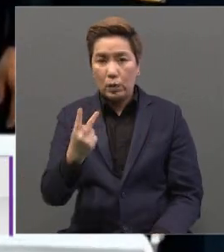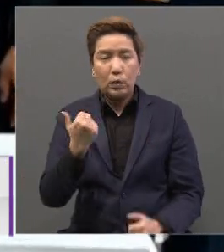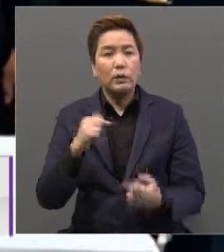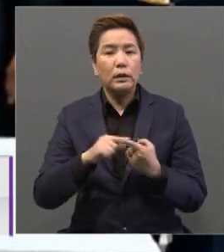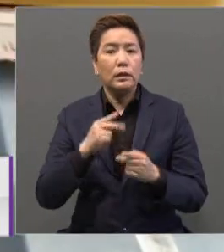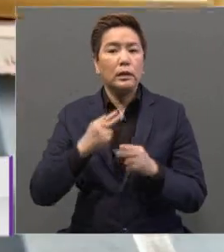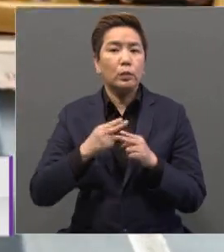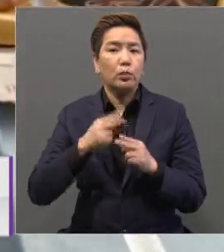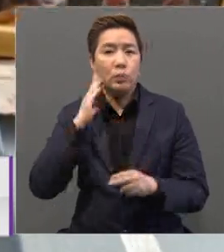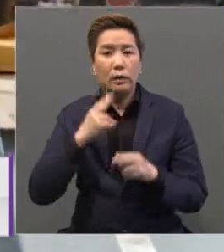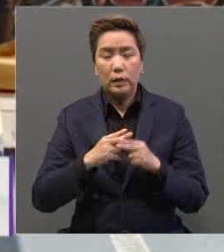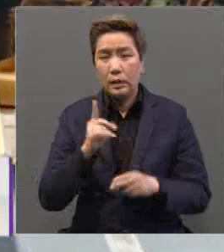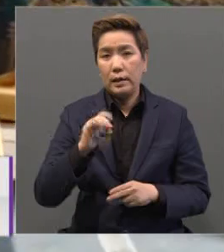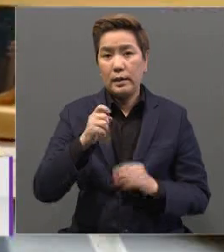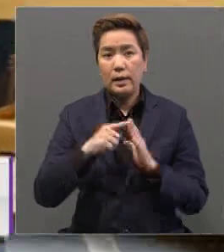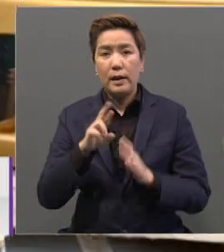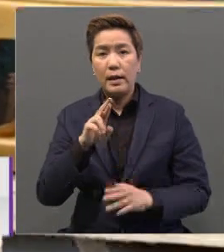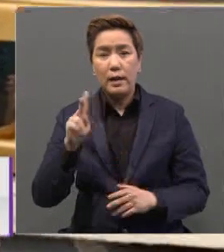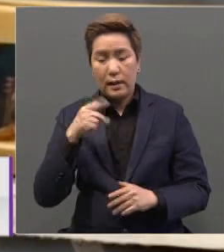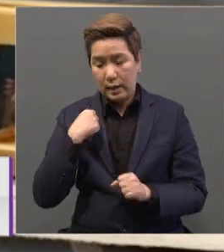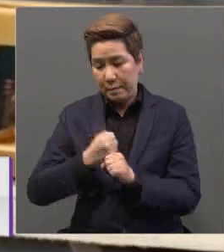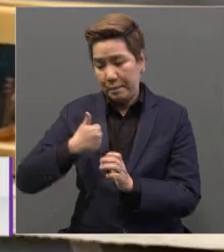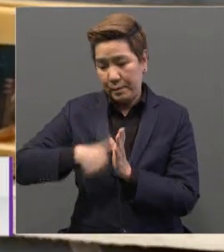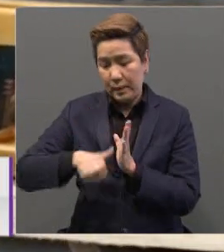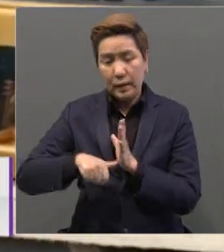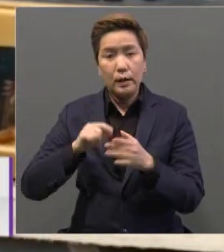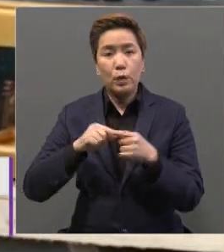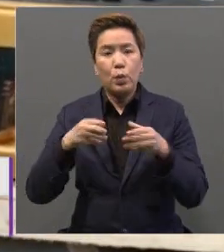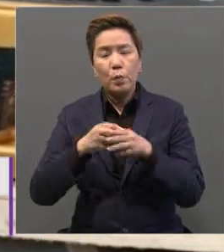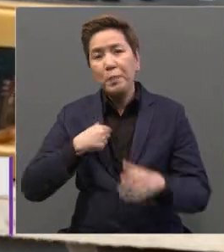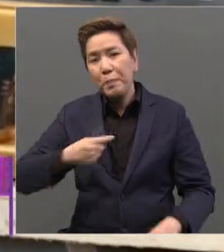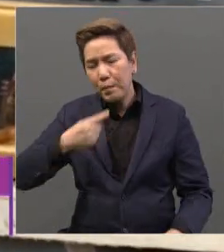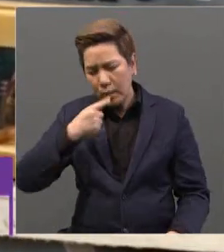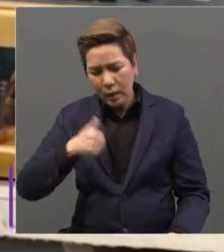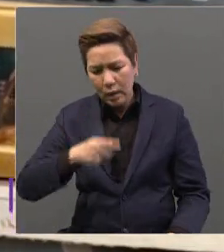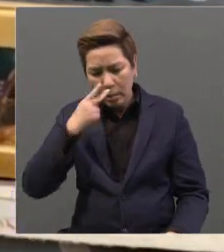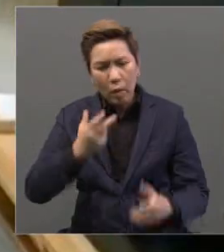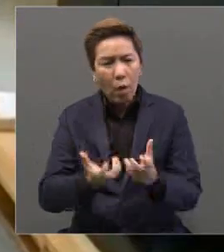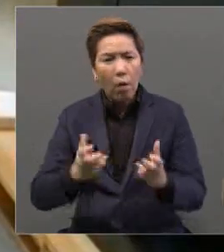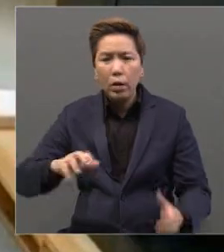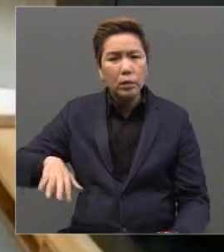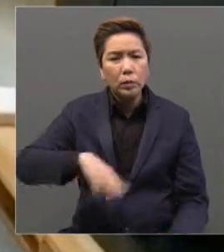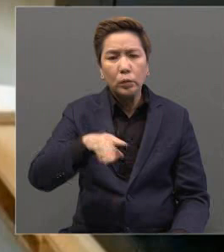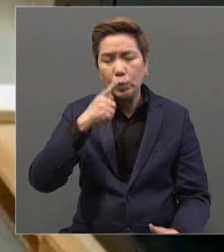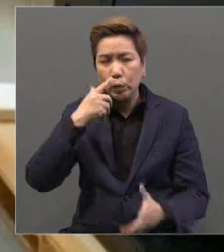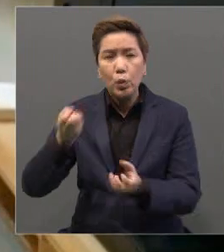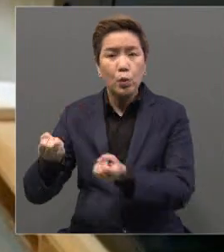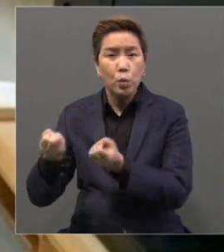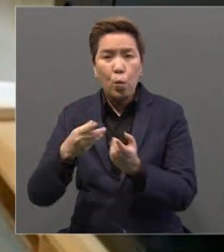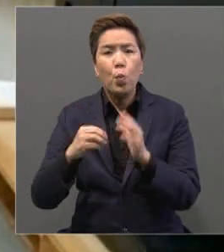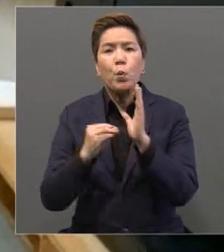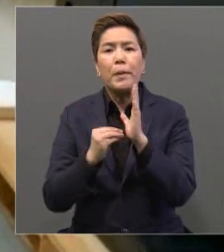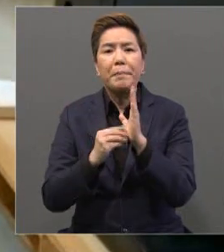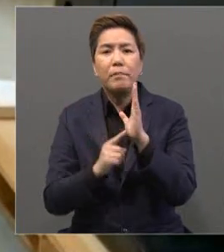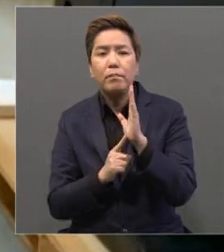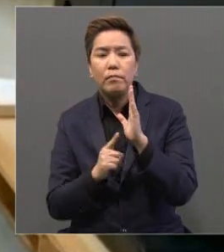างด้านของนายดิเรกคชารักษ์ผู้อำนวยการสำนักงานศุลกากรภาค3เปิดเผยนะคะบอกว่าสินค้าทั้งหมดได้ถูกส่งจากกรุง